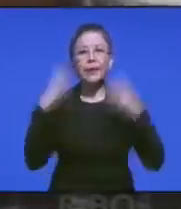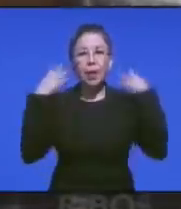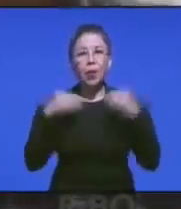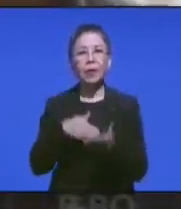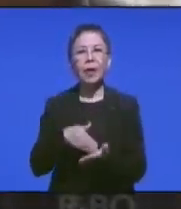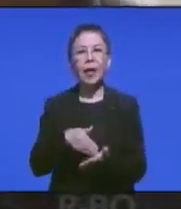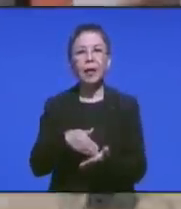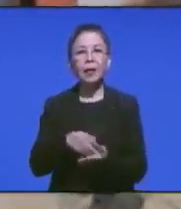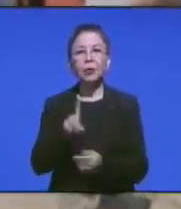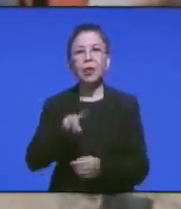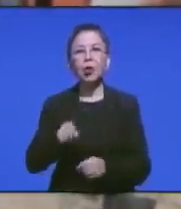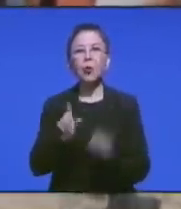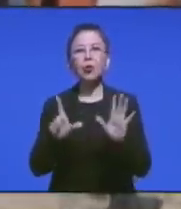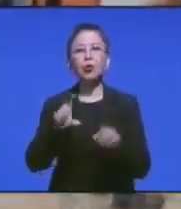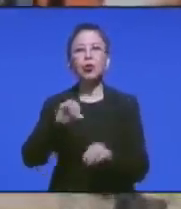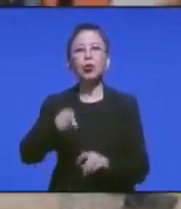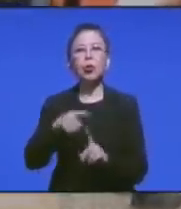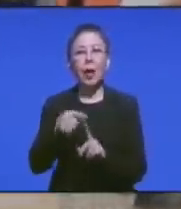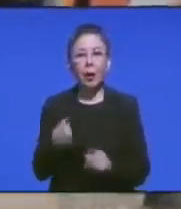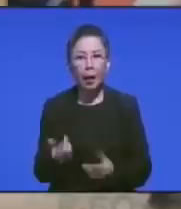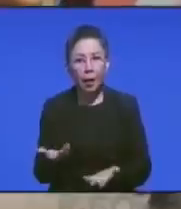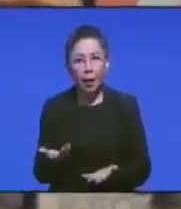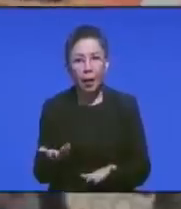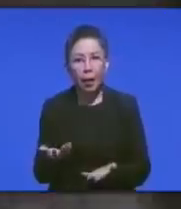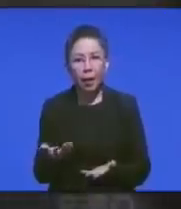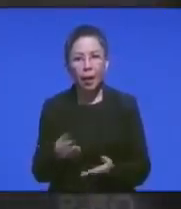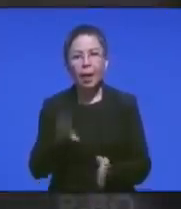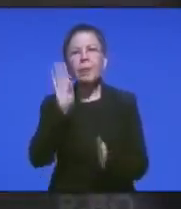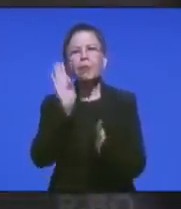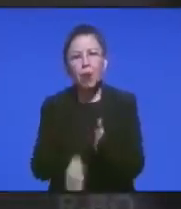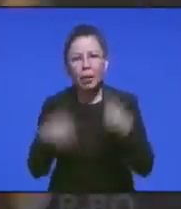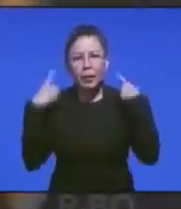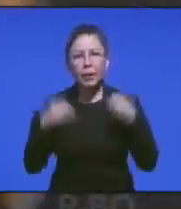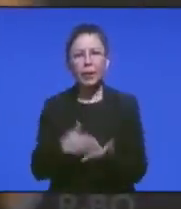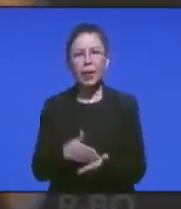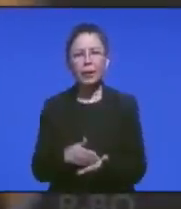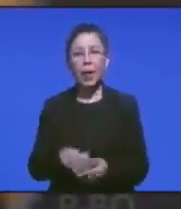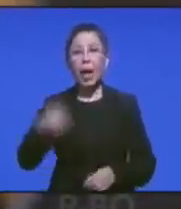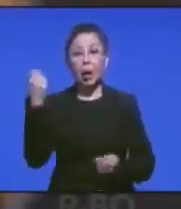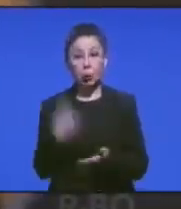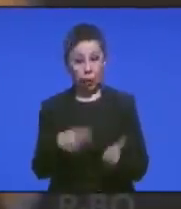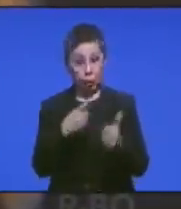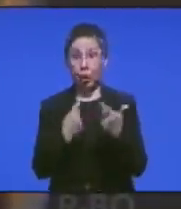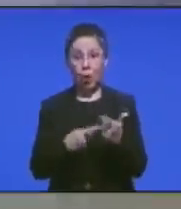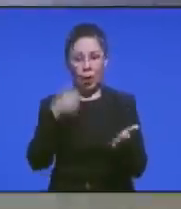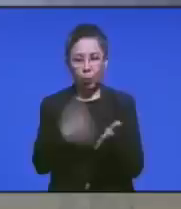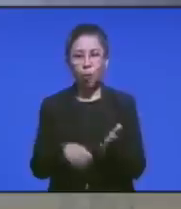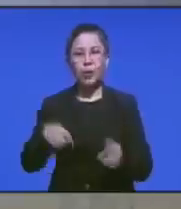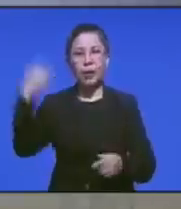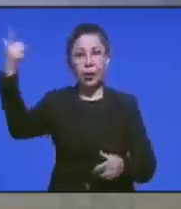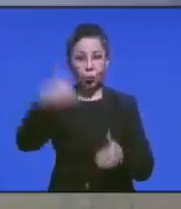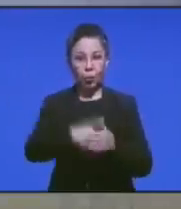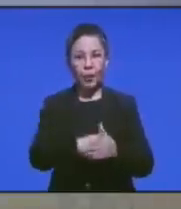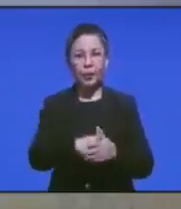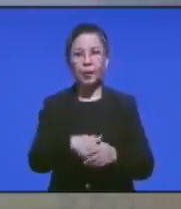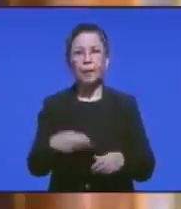di kisaran 1,7 juta rupiah. Belum lagi keputusan investor yang kini lebih tertarik menanamkan